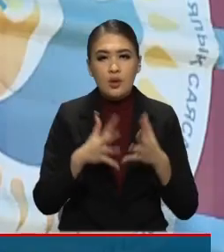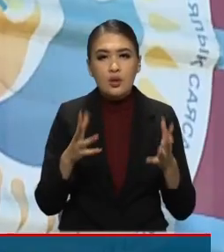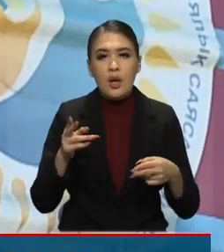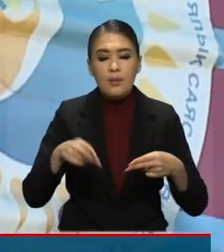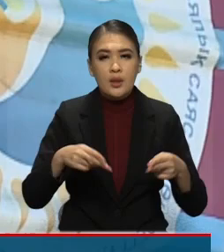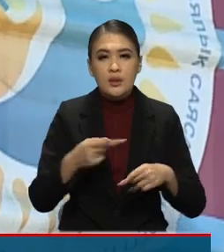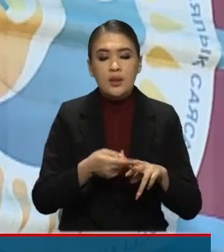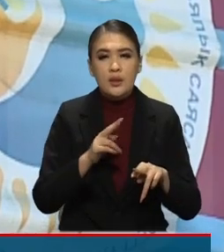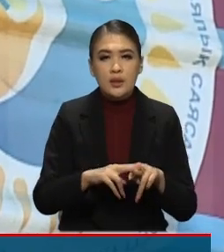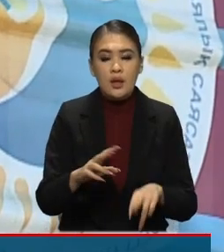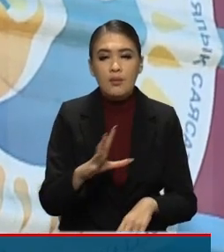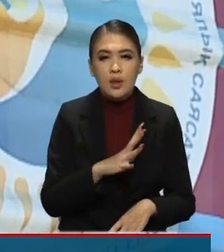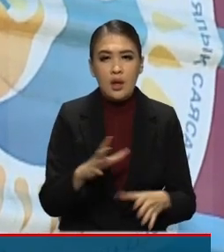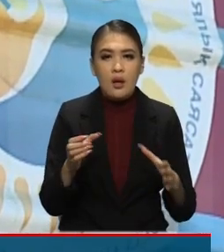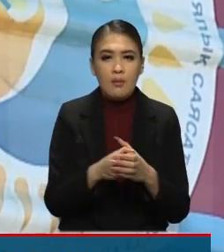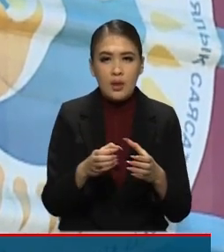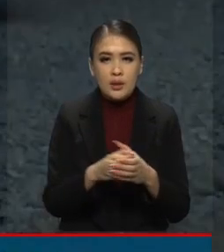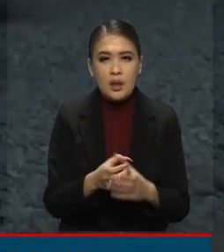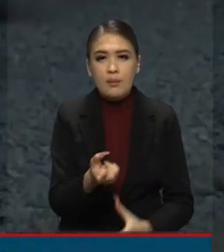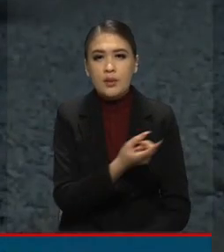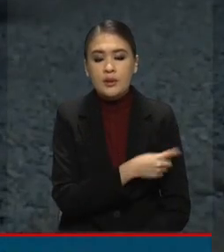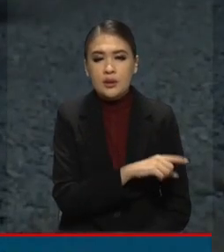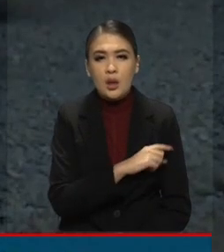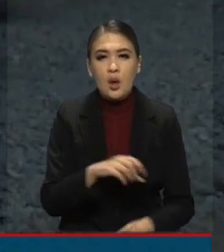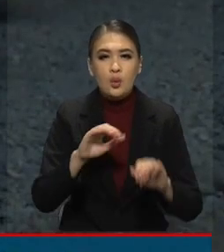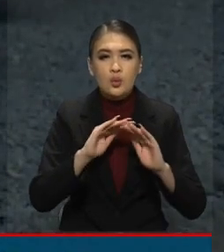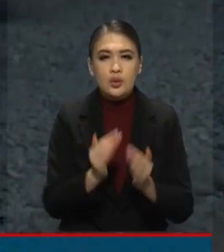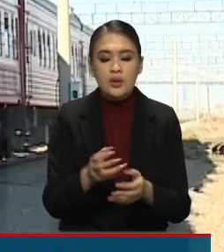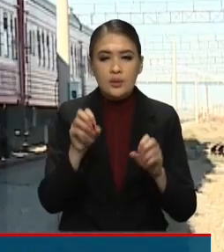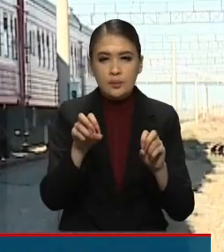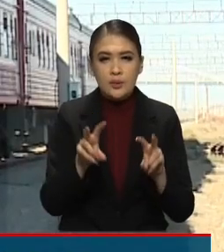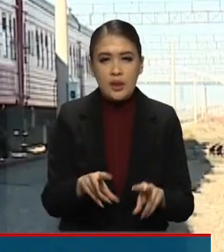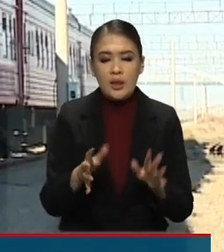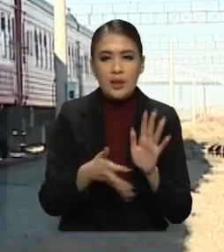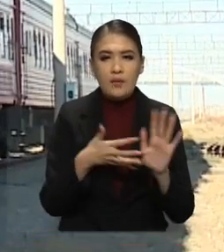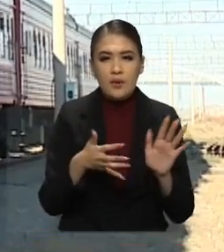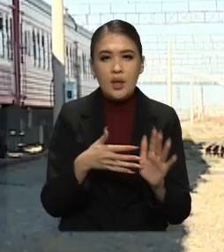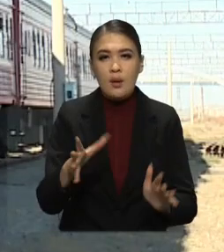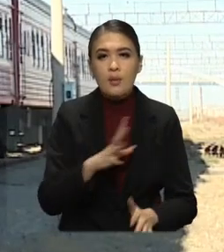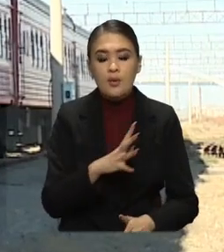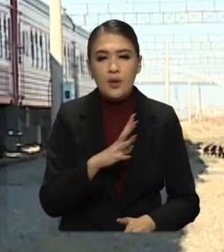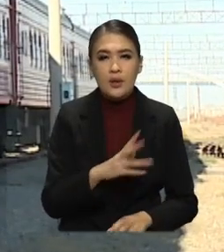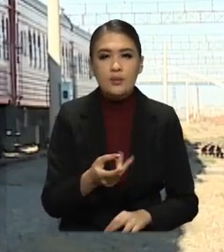примечательно что команду Медиков представляют узкие специалисты которых порой не хватает в районных поликлиниках